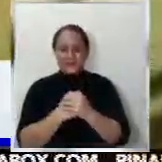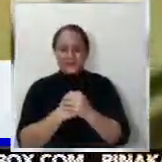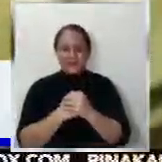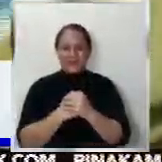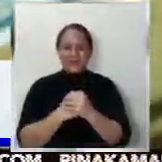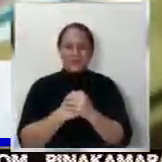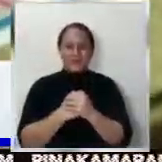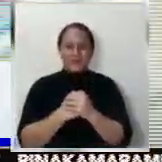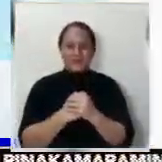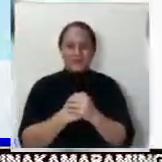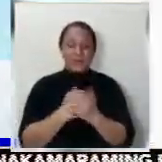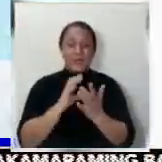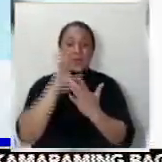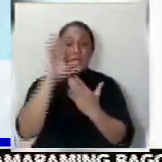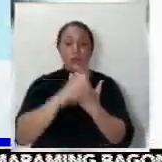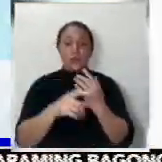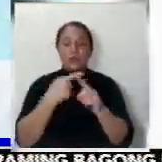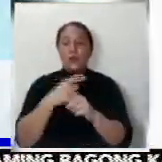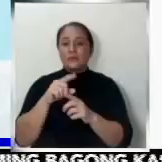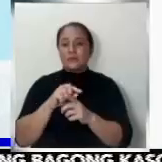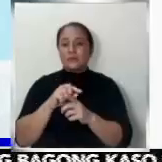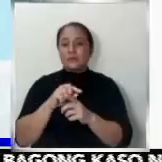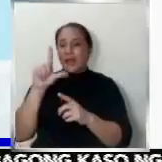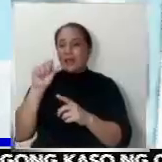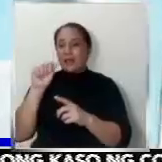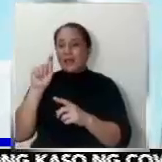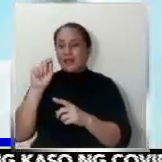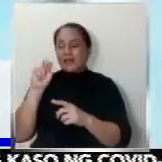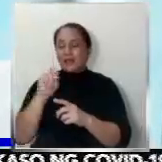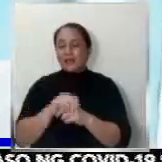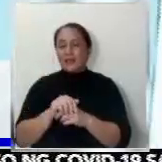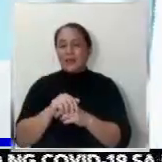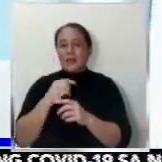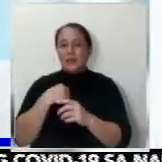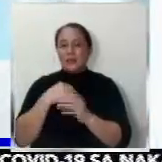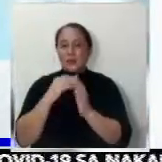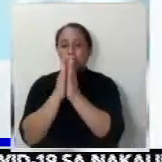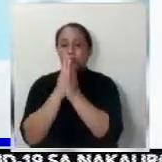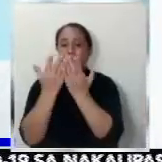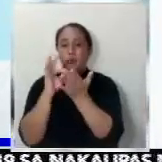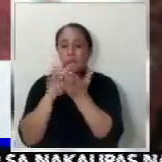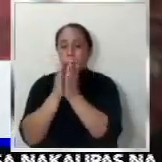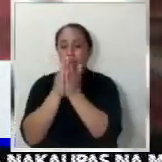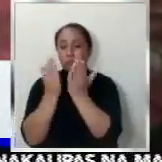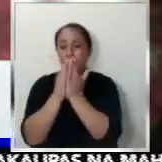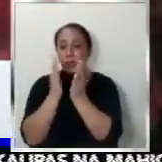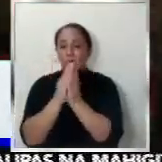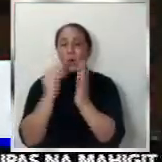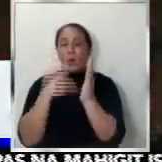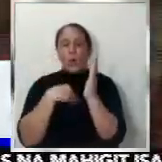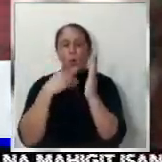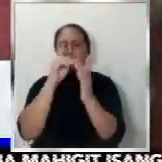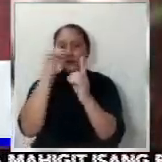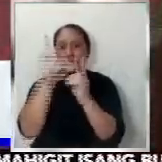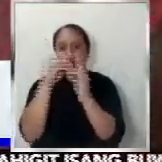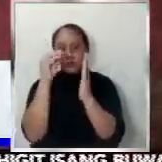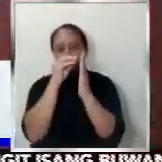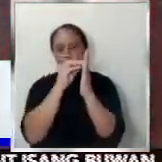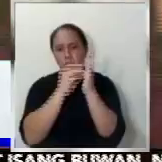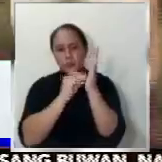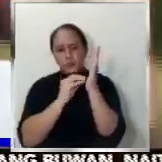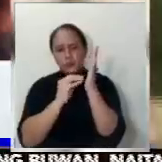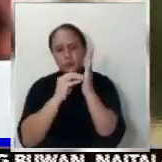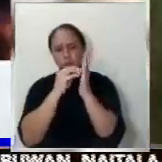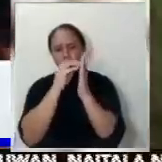Ang kalendaryo ay galing sa Latin word na calendarium, na ang ibig sabihin ay account book. Sa librong ito nakasulat ang lahat ng mga petsa. Mahabang ito ay squeegee, at ang squeegee